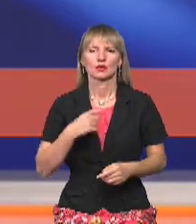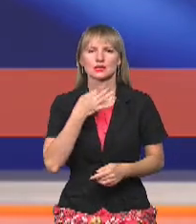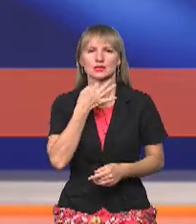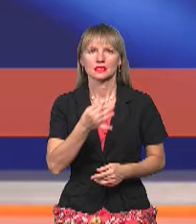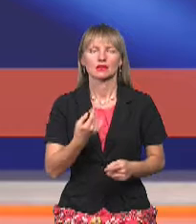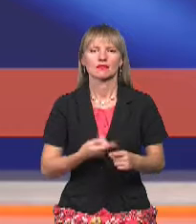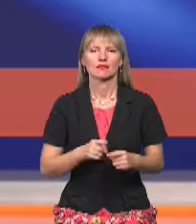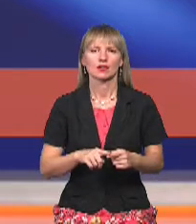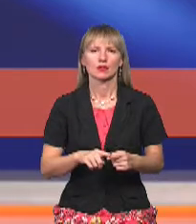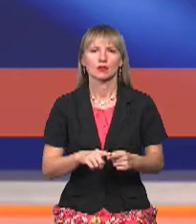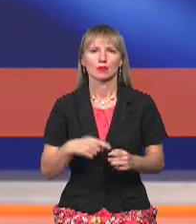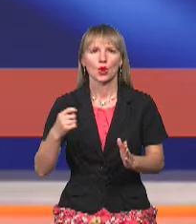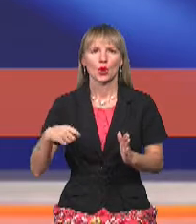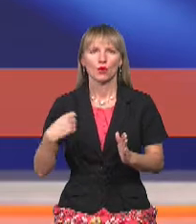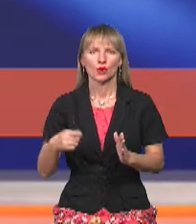в цьому промо-роліку,